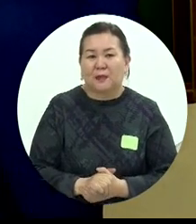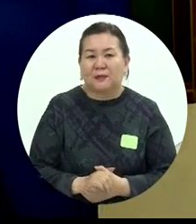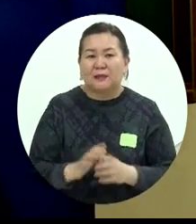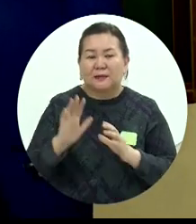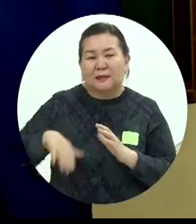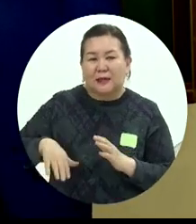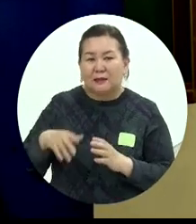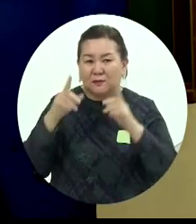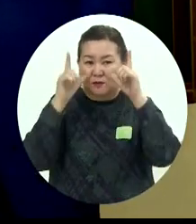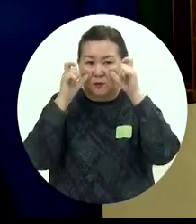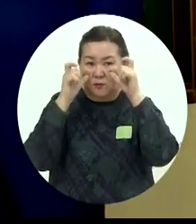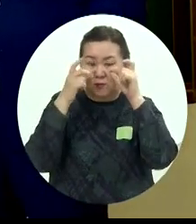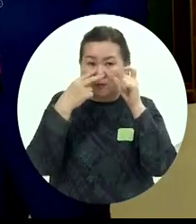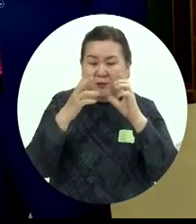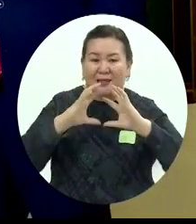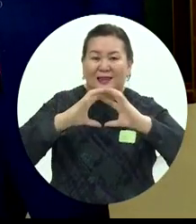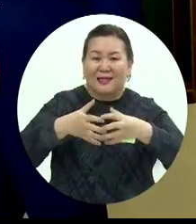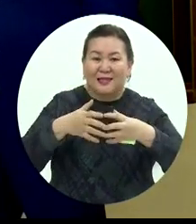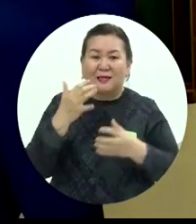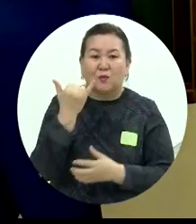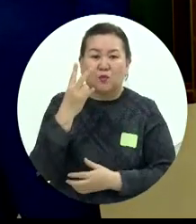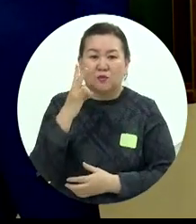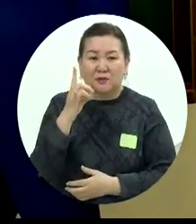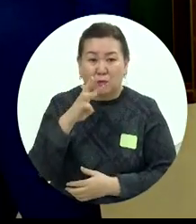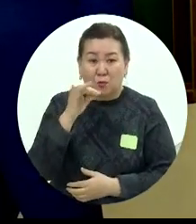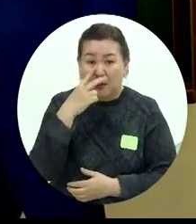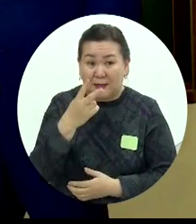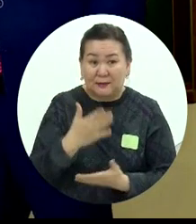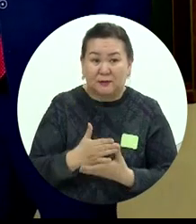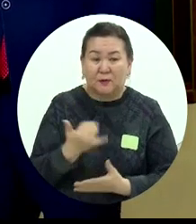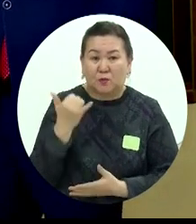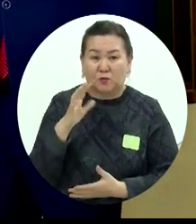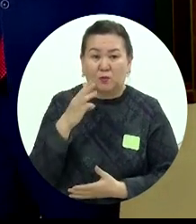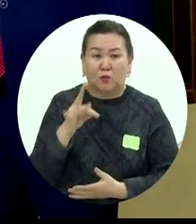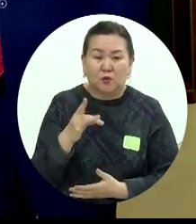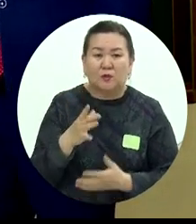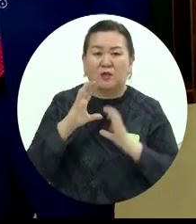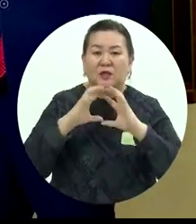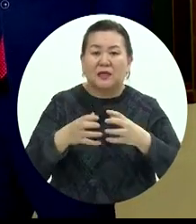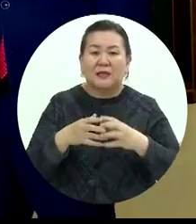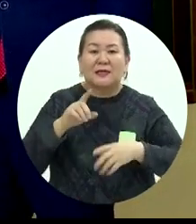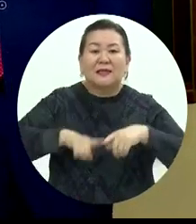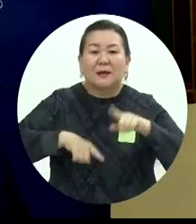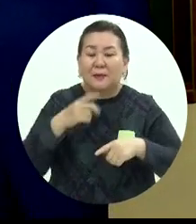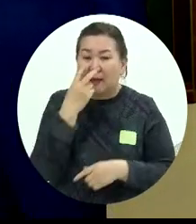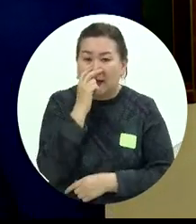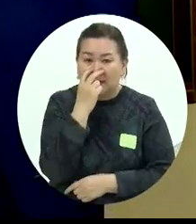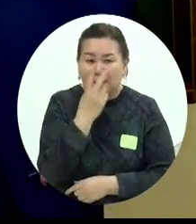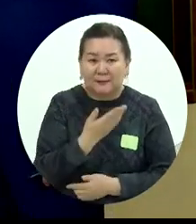За дараах зурагт дэлхийн усны мөрийг харуулсан байна. За дэлхийн усны морийг ажиглах юм